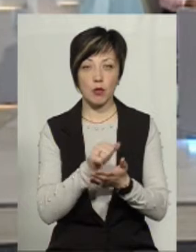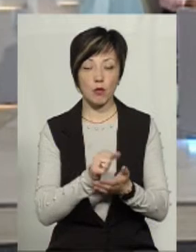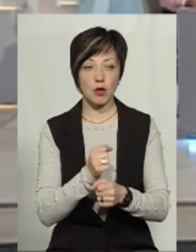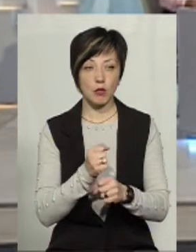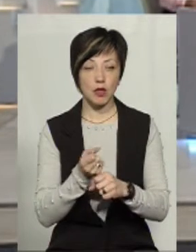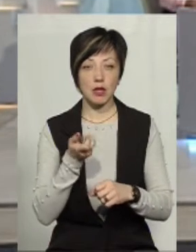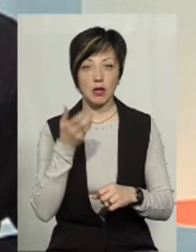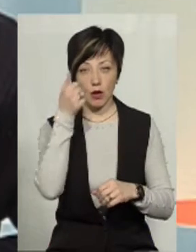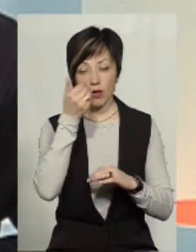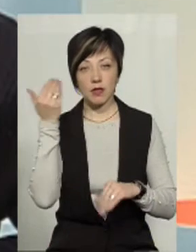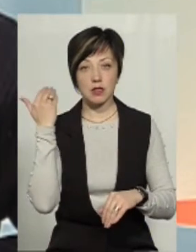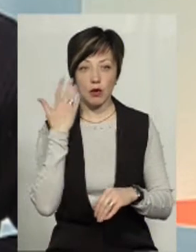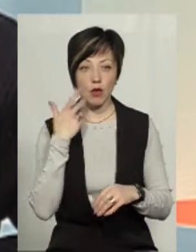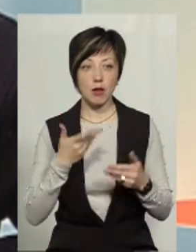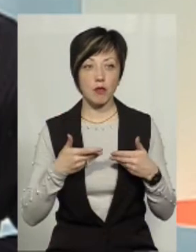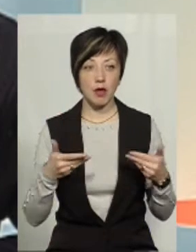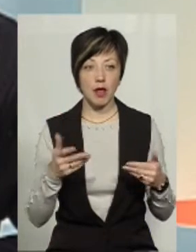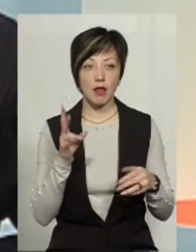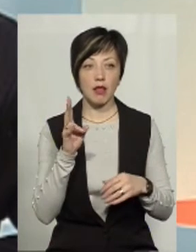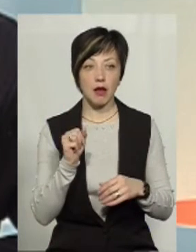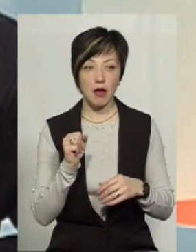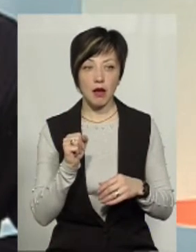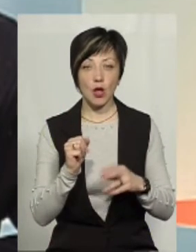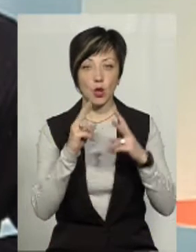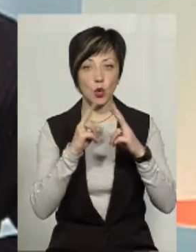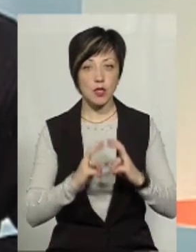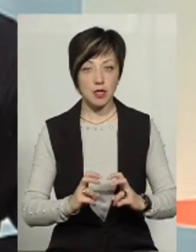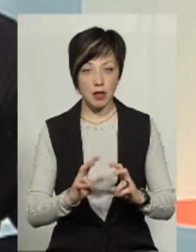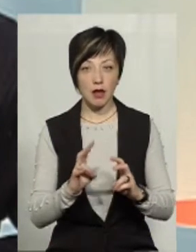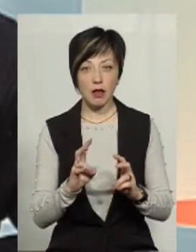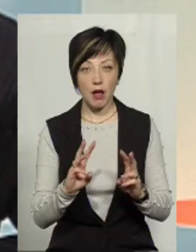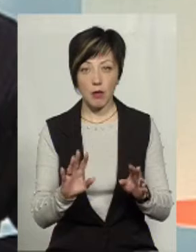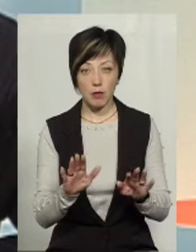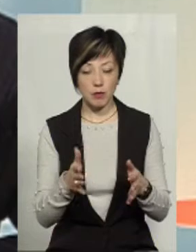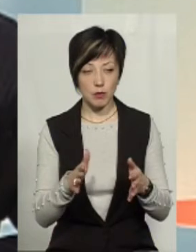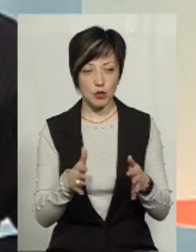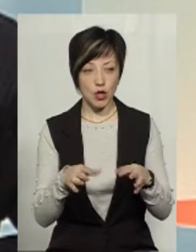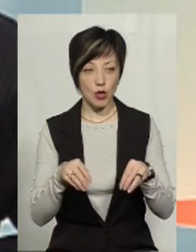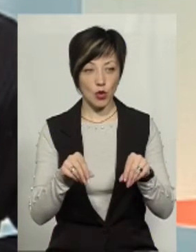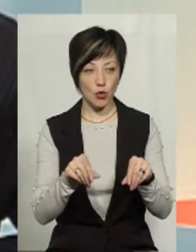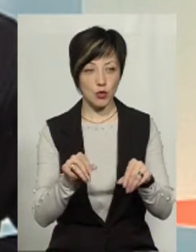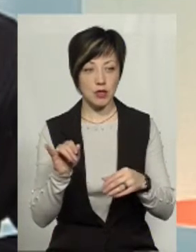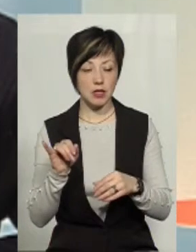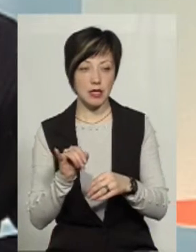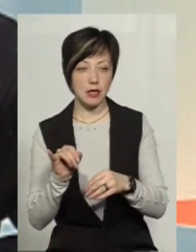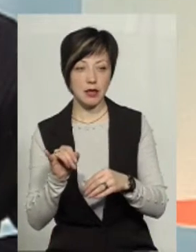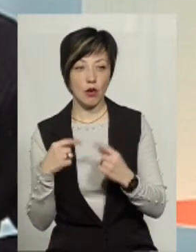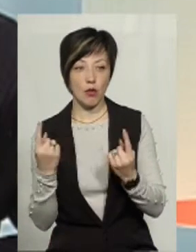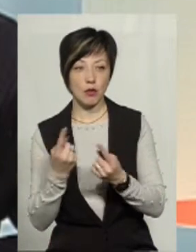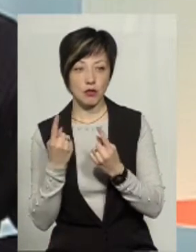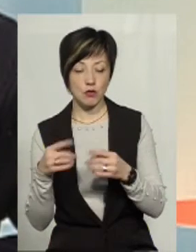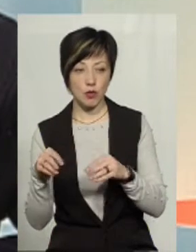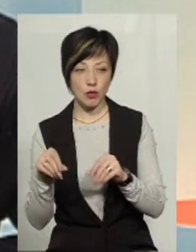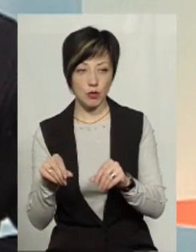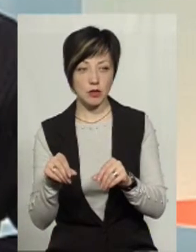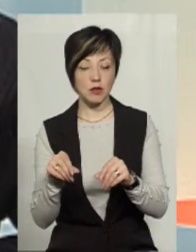робота кілька років назад, коли ми на безпосередніх дослідах на піджареному ґрунті і на ґрунті